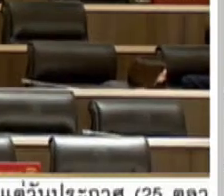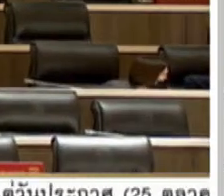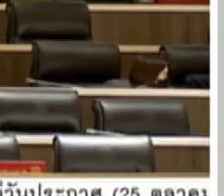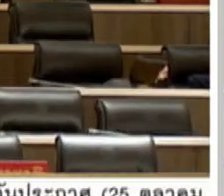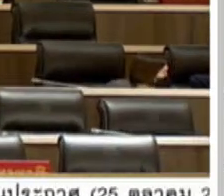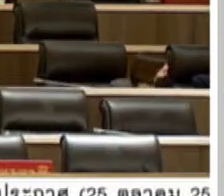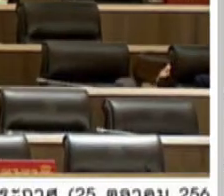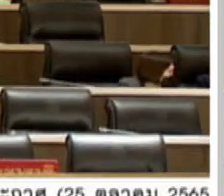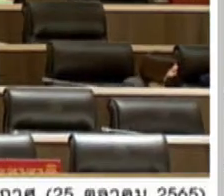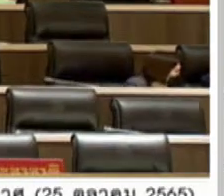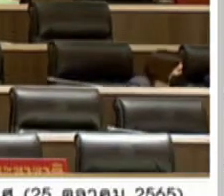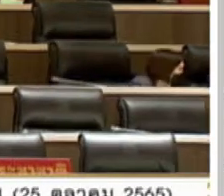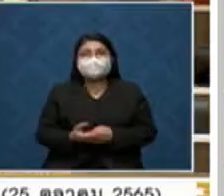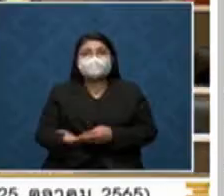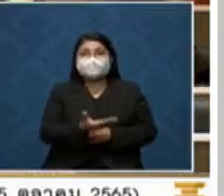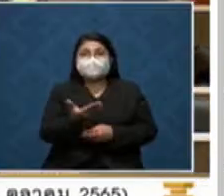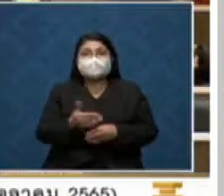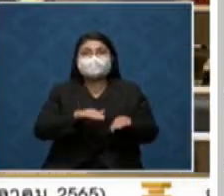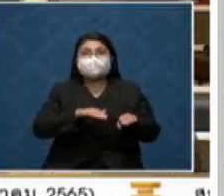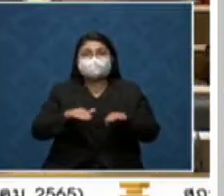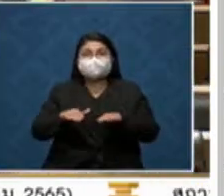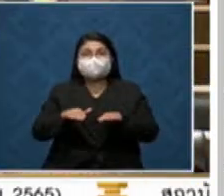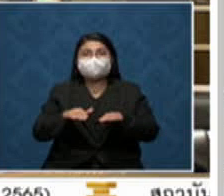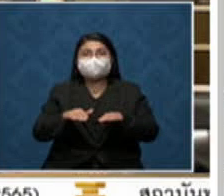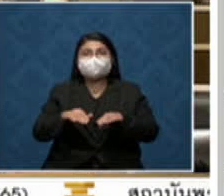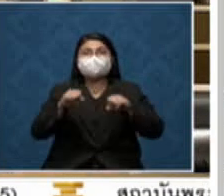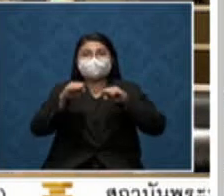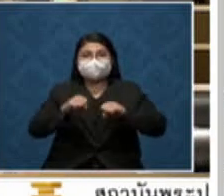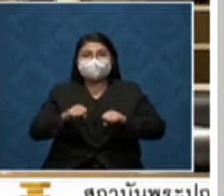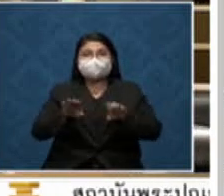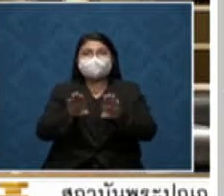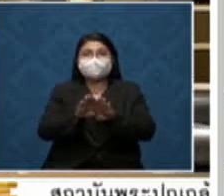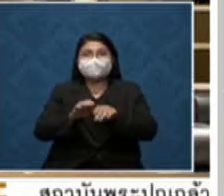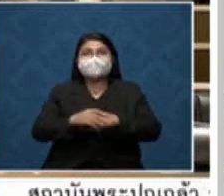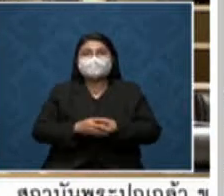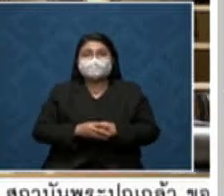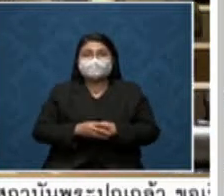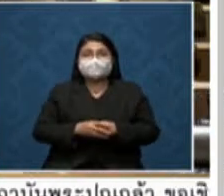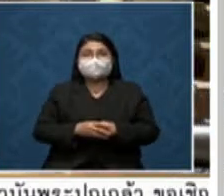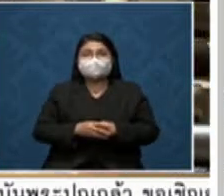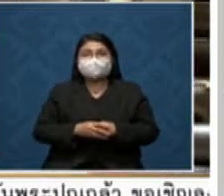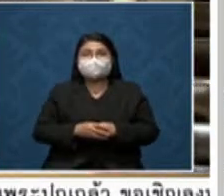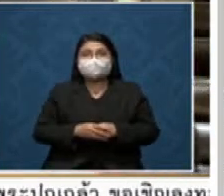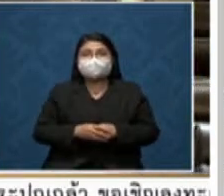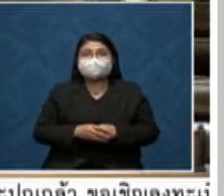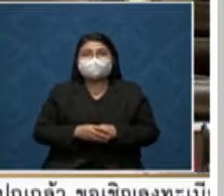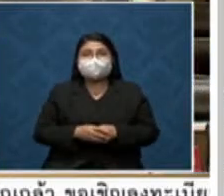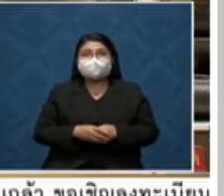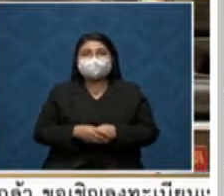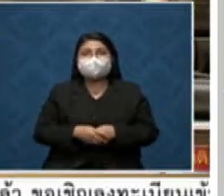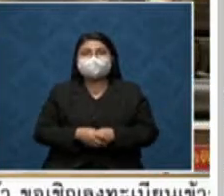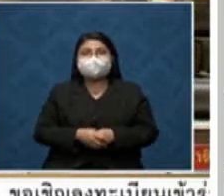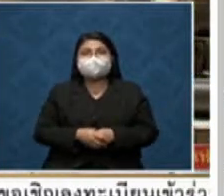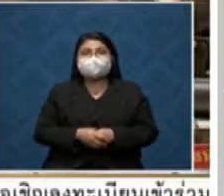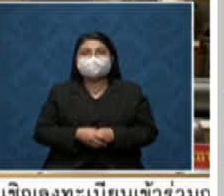ผมไมบอกวเป็ธุรกิอะไรแต่บางธุรกิจเขาเรีกวาอธิบดี จะอยู่ภายใต้เอกชนค่ะนะ